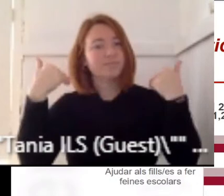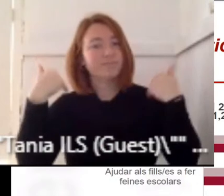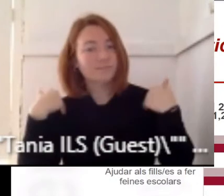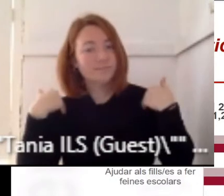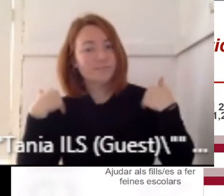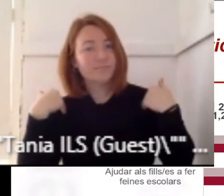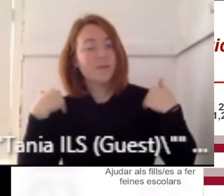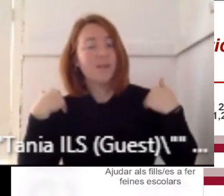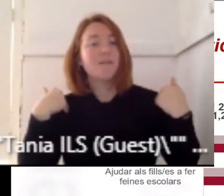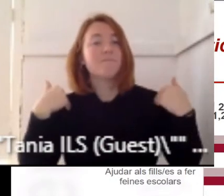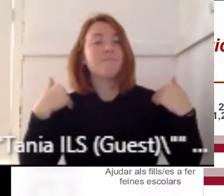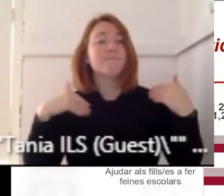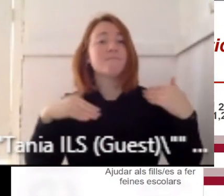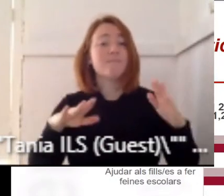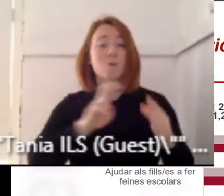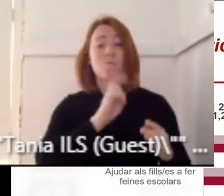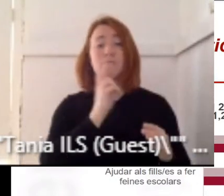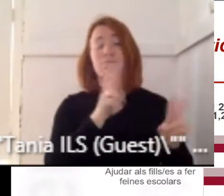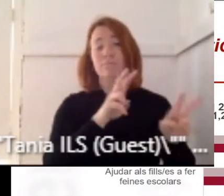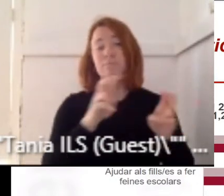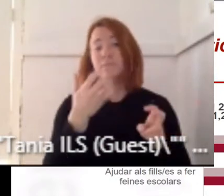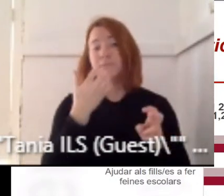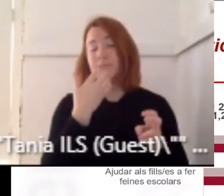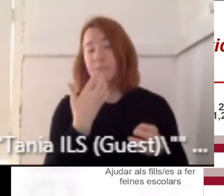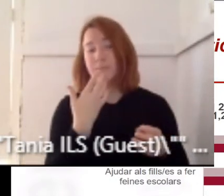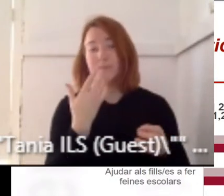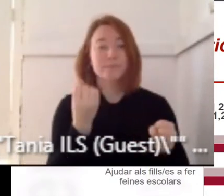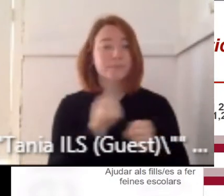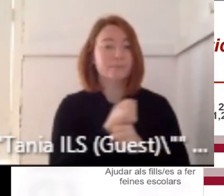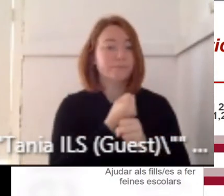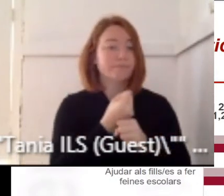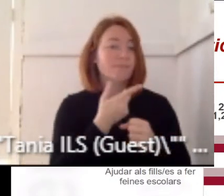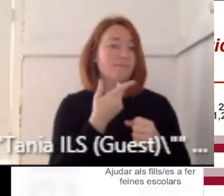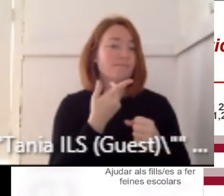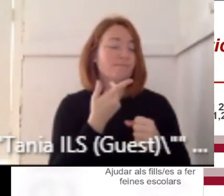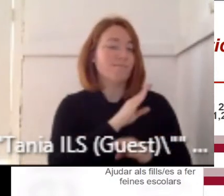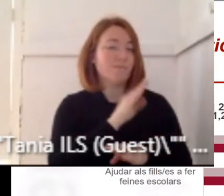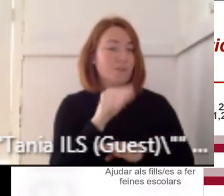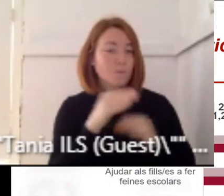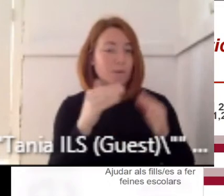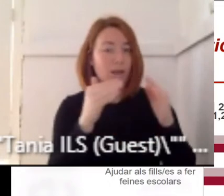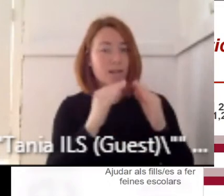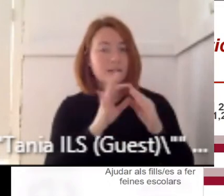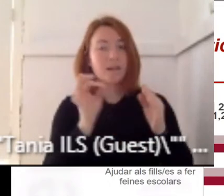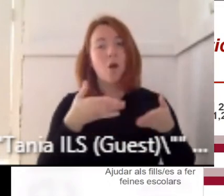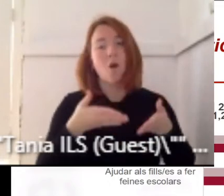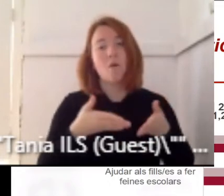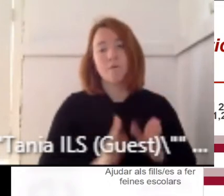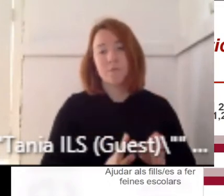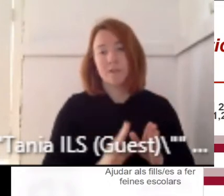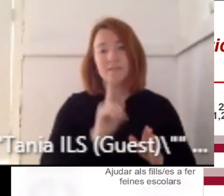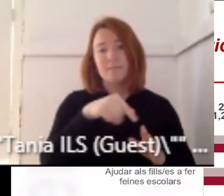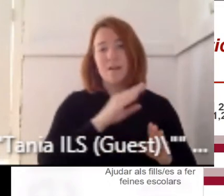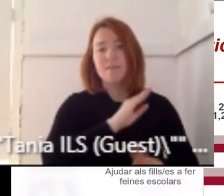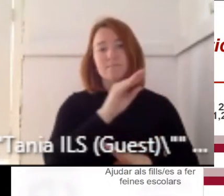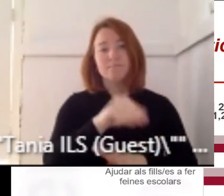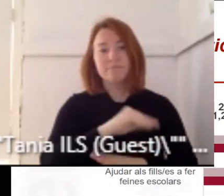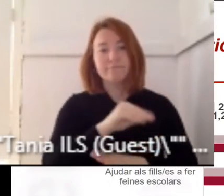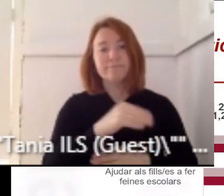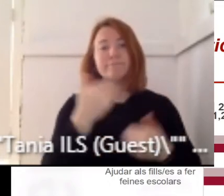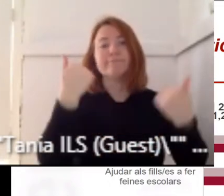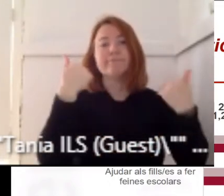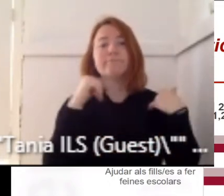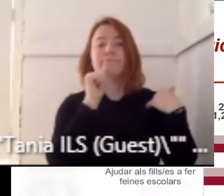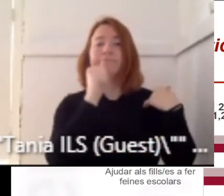canvi doncs altres qüestions com les tasques de la llar o les tasques de tenir cura de fills i filles continuava recaient de forma